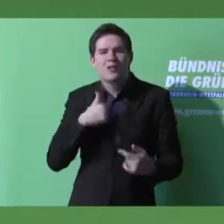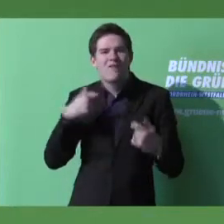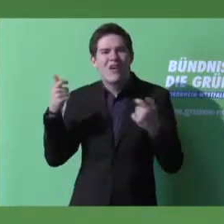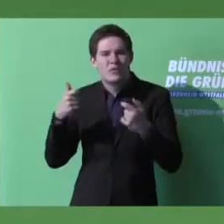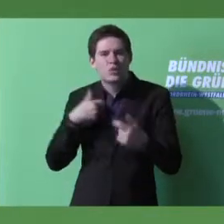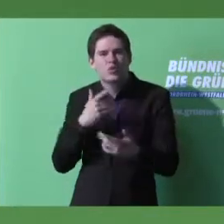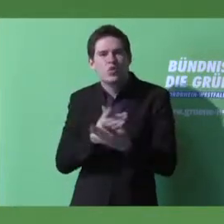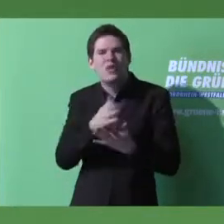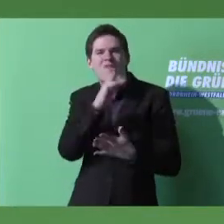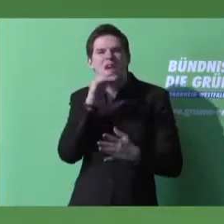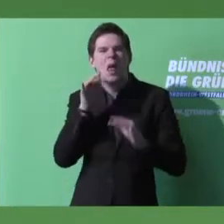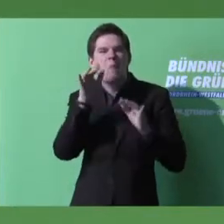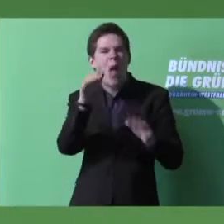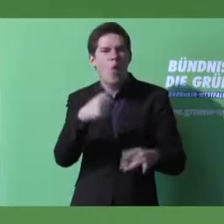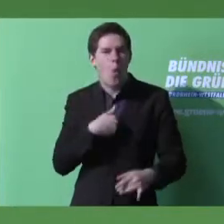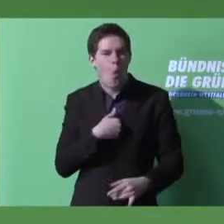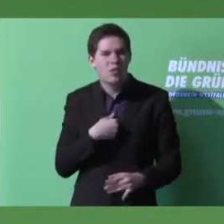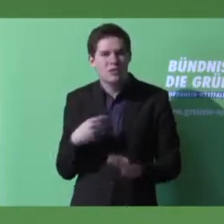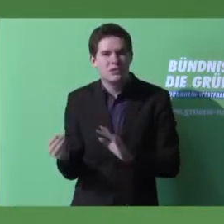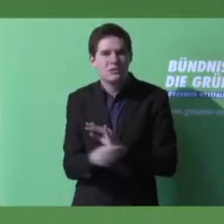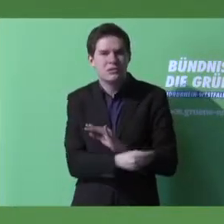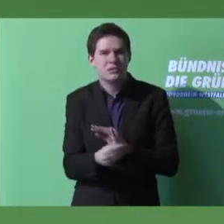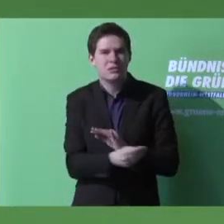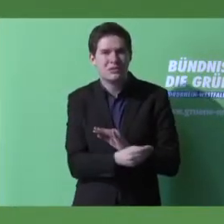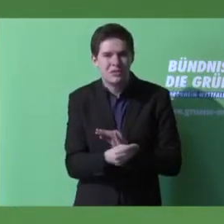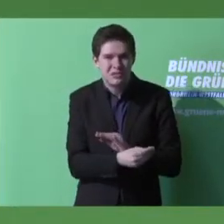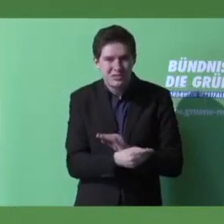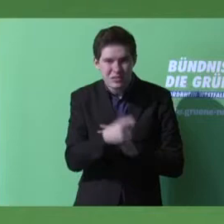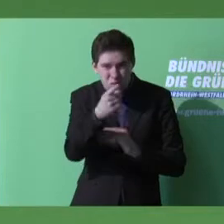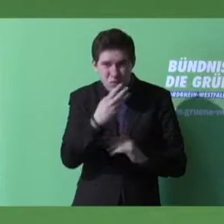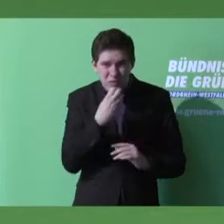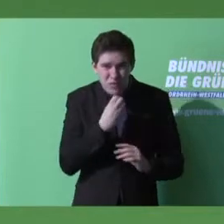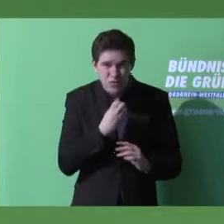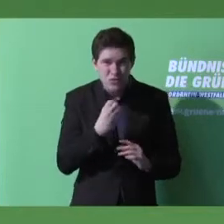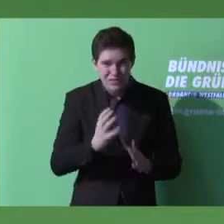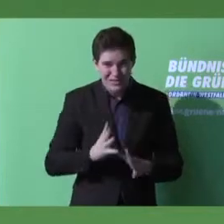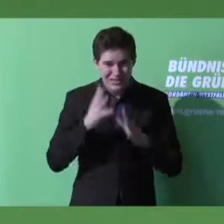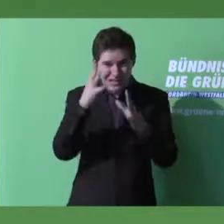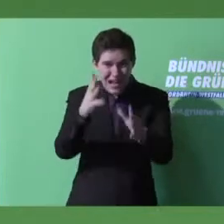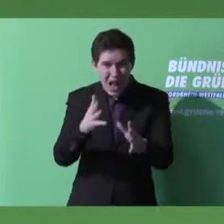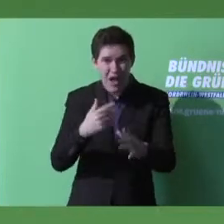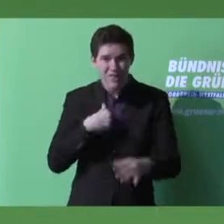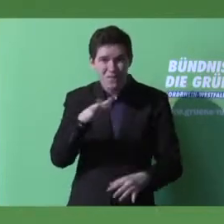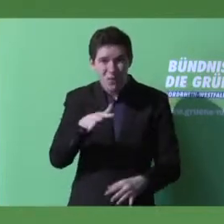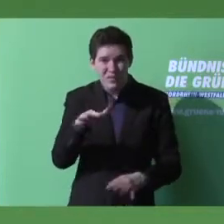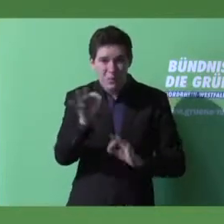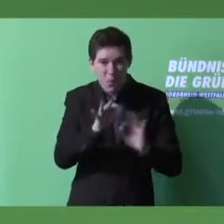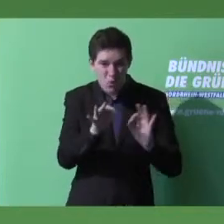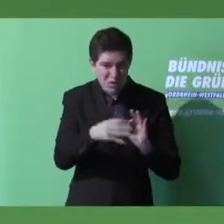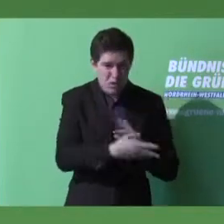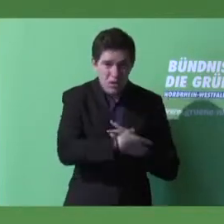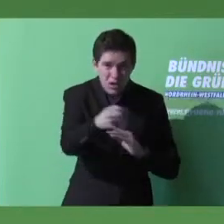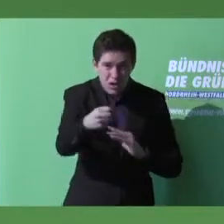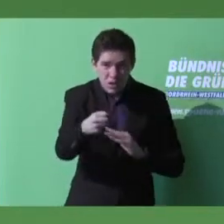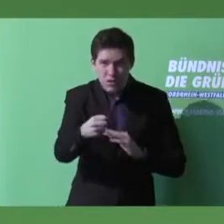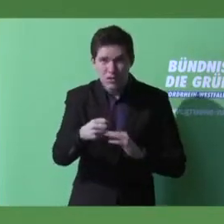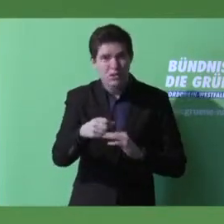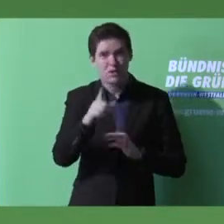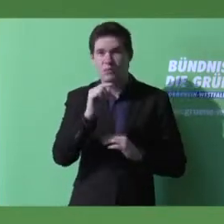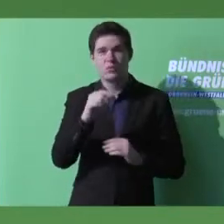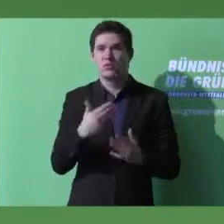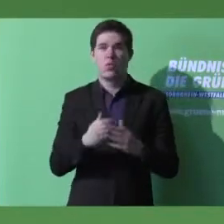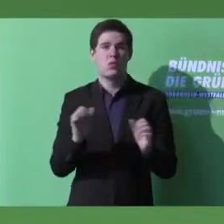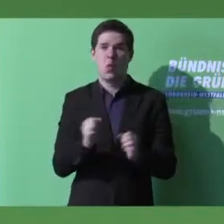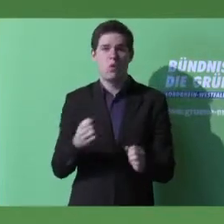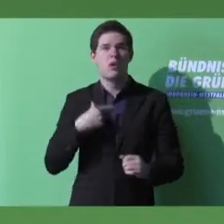Altersversorgung für mich zurückgelegt. Und davon wollen Sie jetzt in 10 Jahren 15% haben. Das ist doch